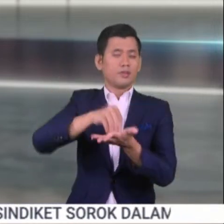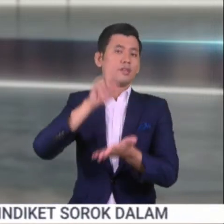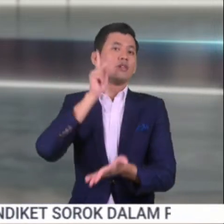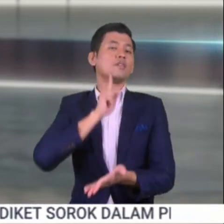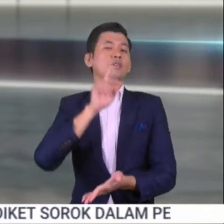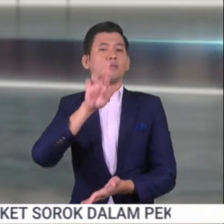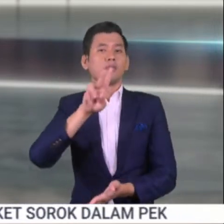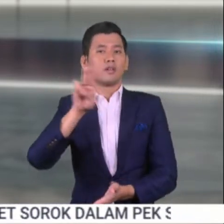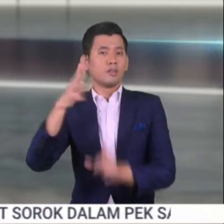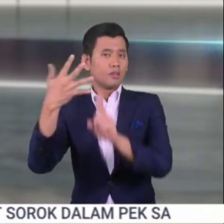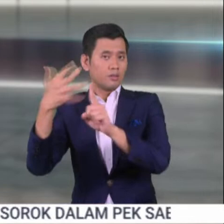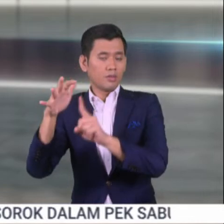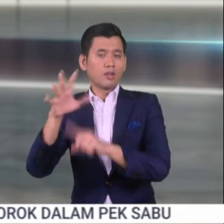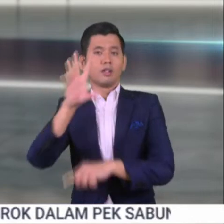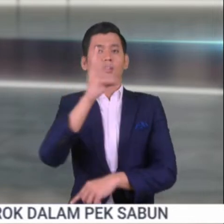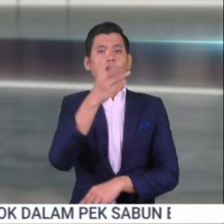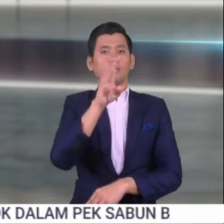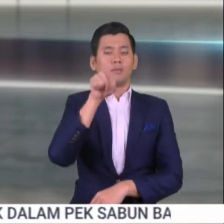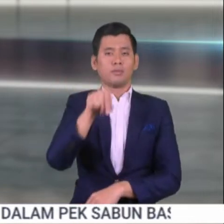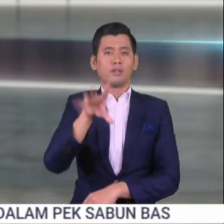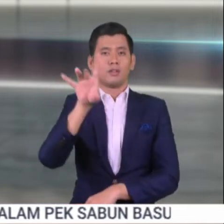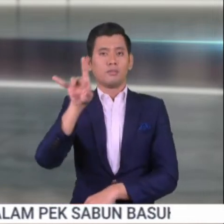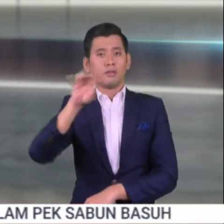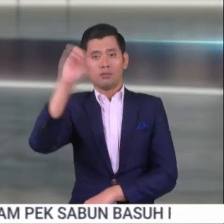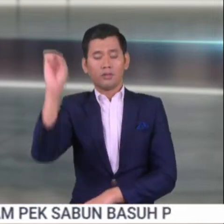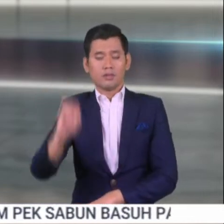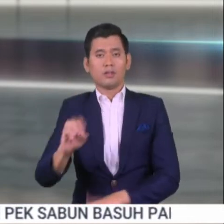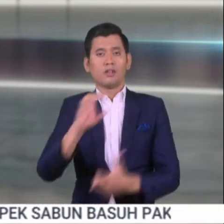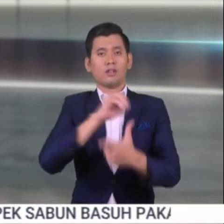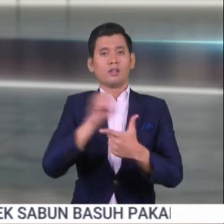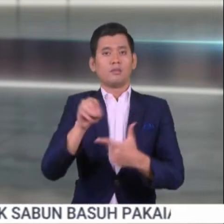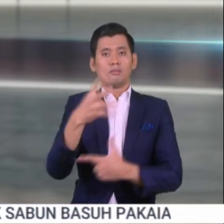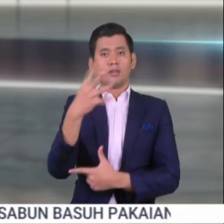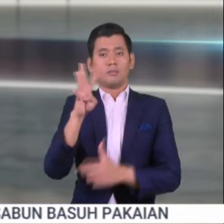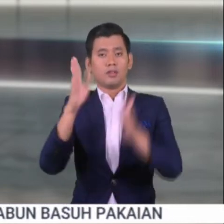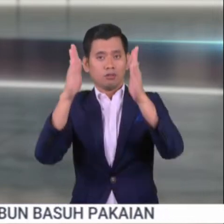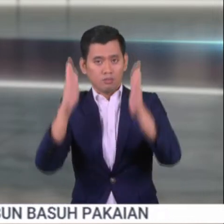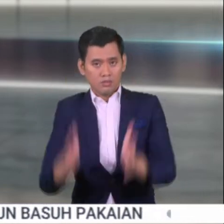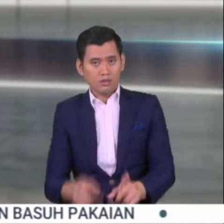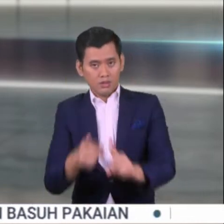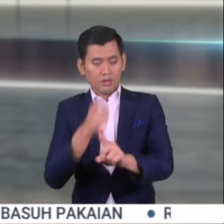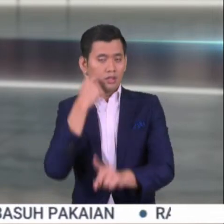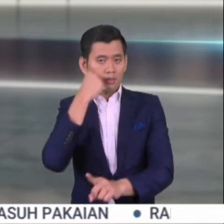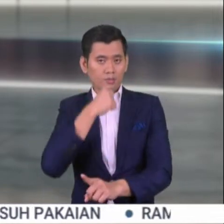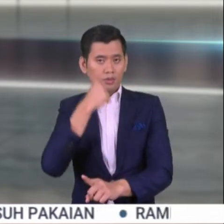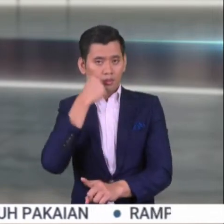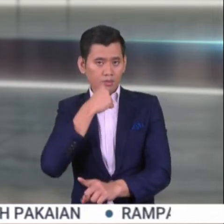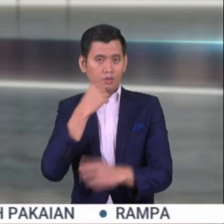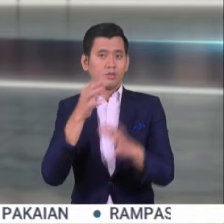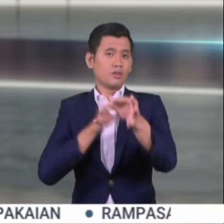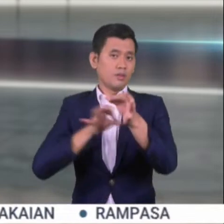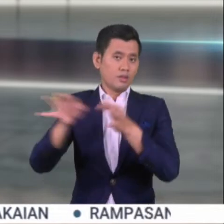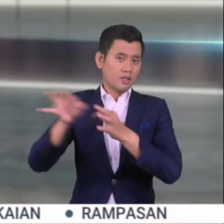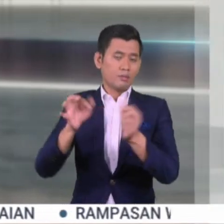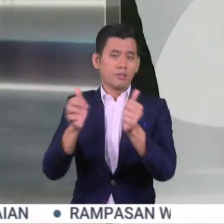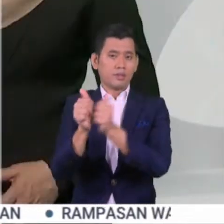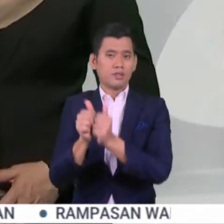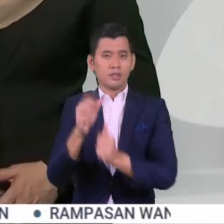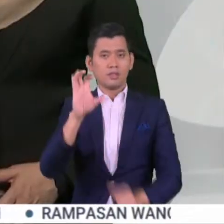ke-15. 16.8% atau 14 orang daripadanya calon wanita. Perinciannya bersama Siti Zaidah